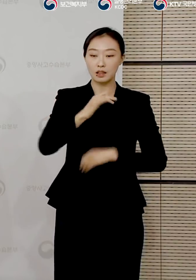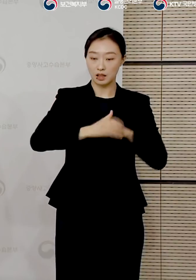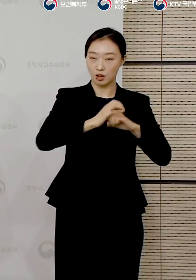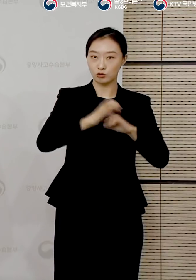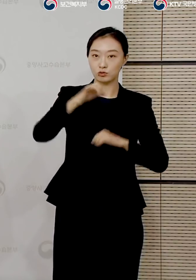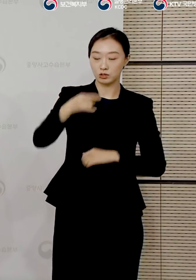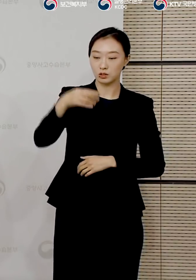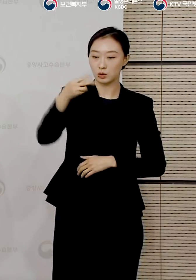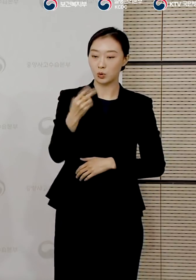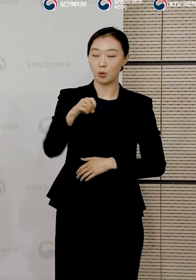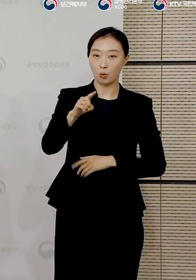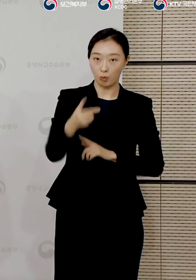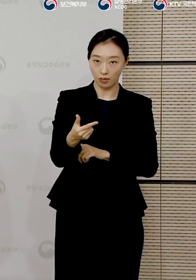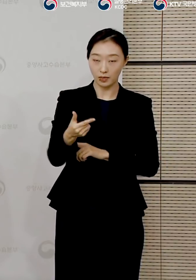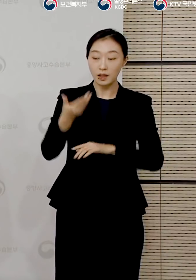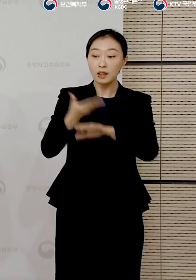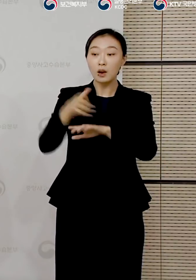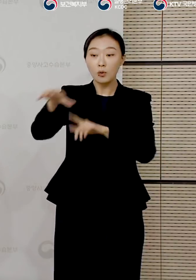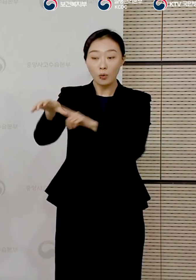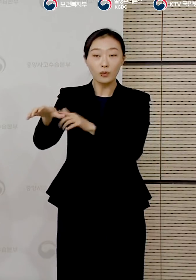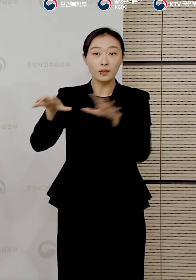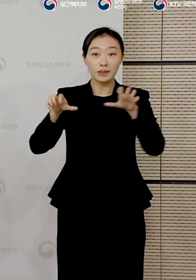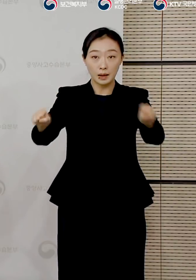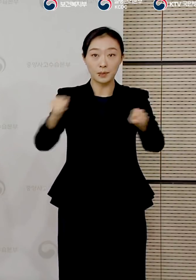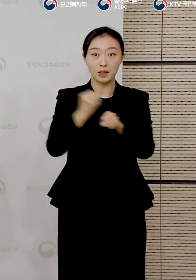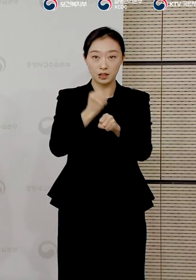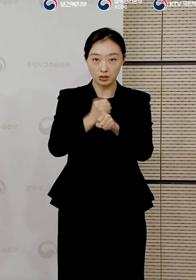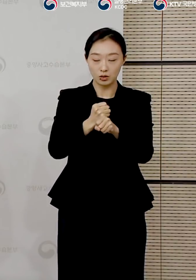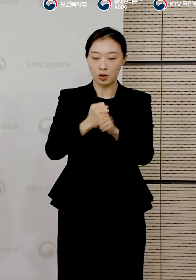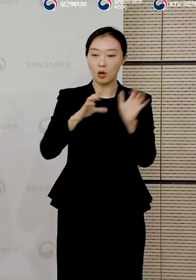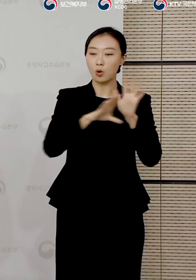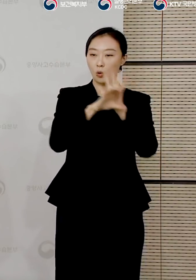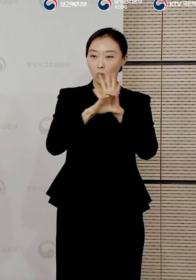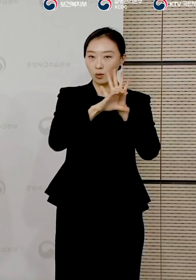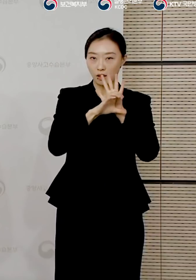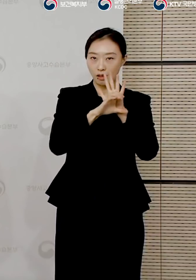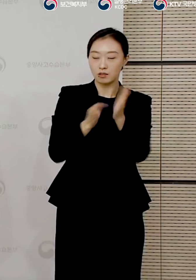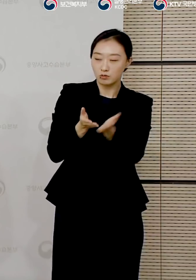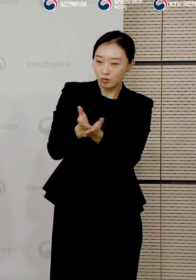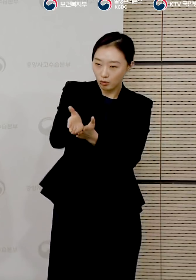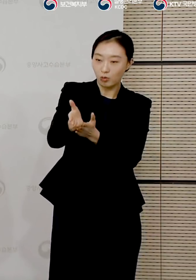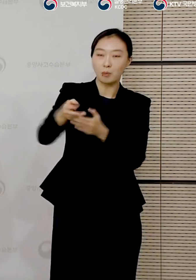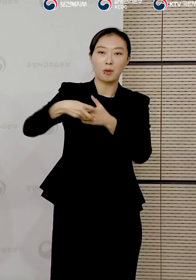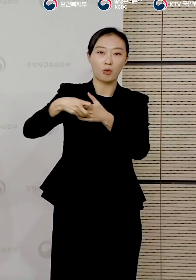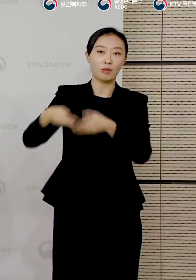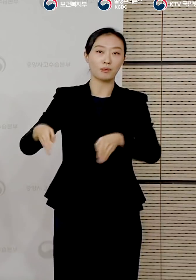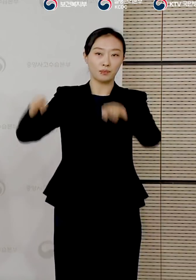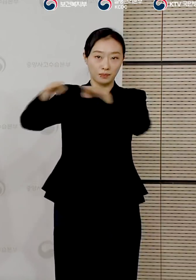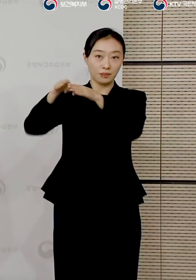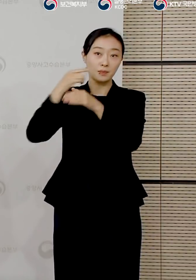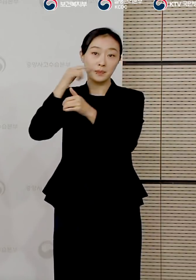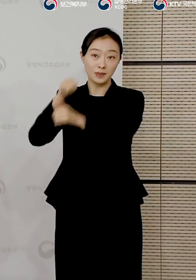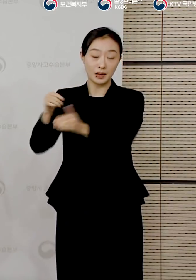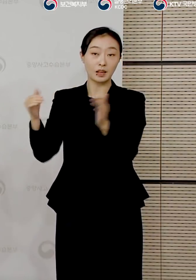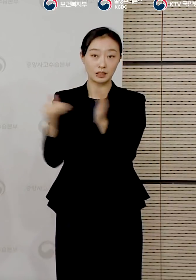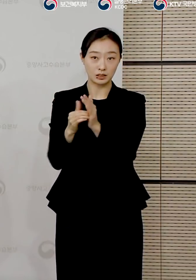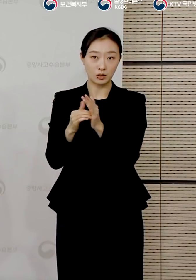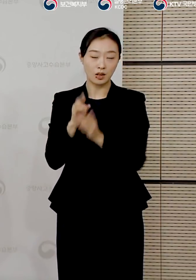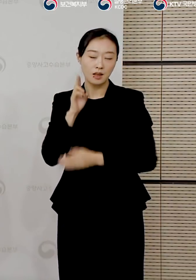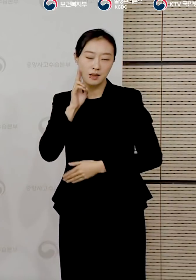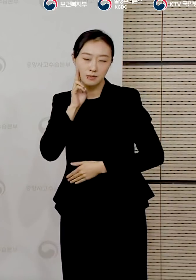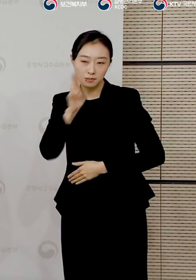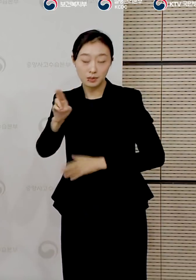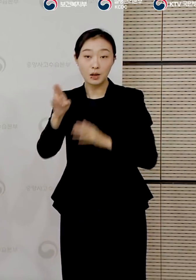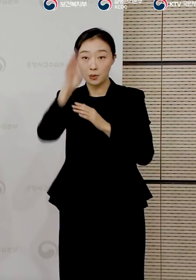동산병원 등 2개소를 경증의 코로나19 환자 전용으로 운영하고 있습니다. 중증 환자의 경우